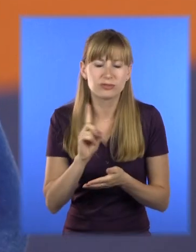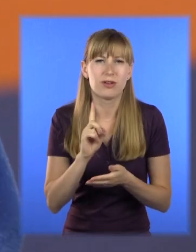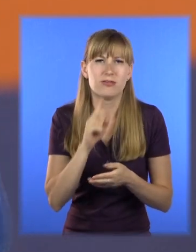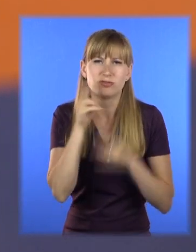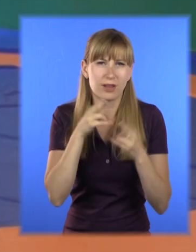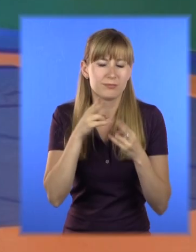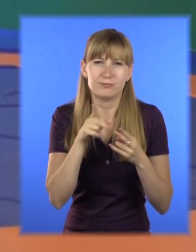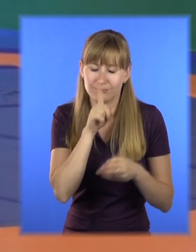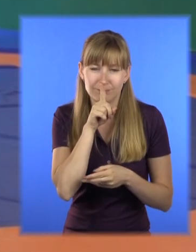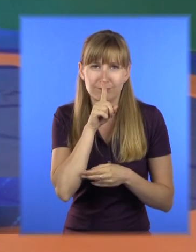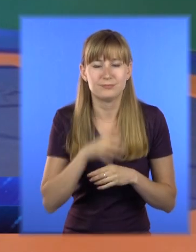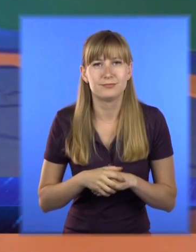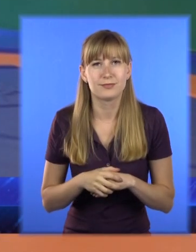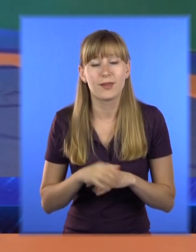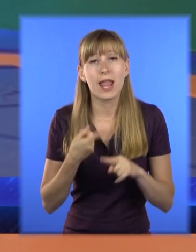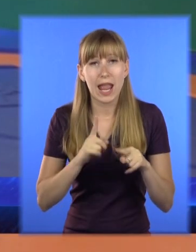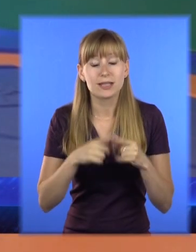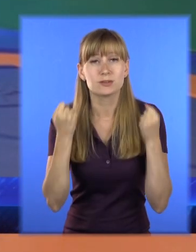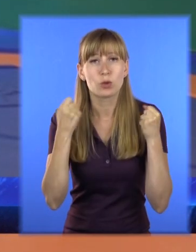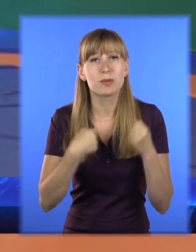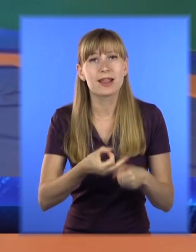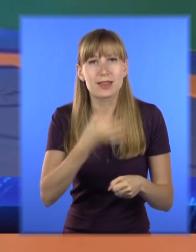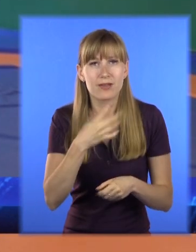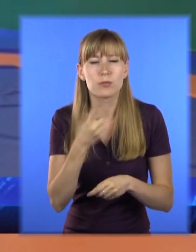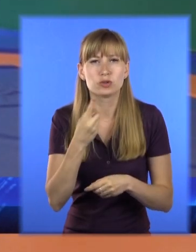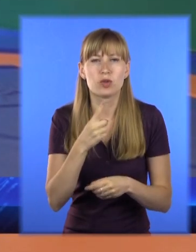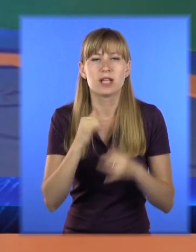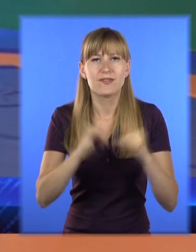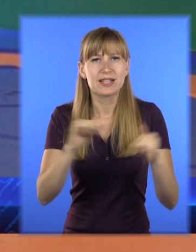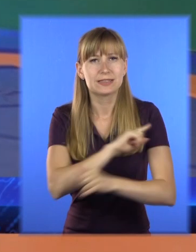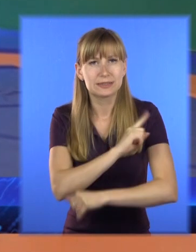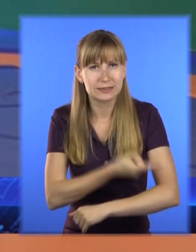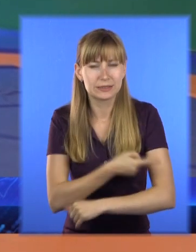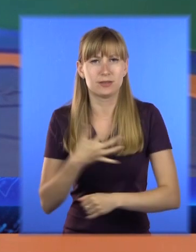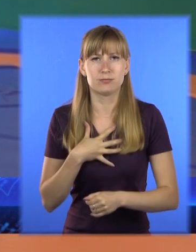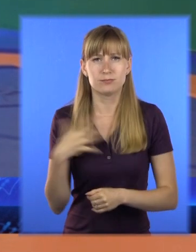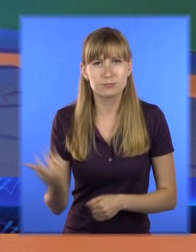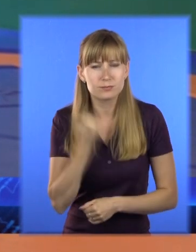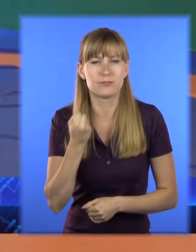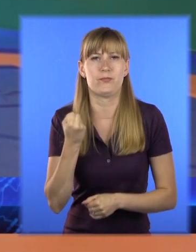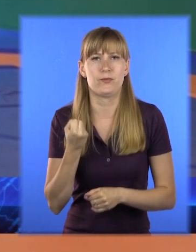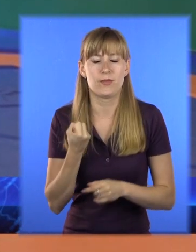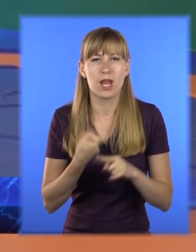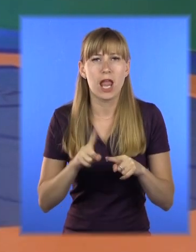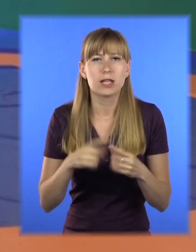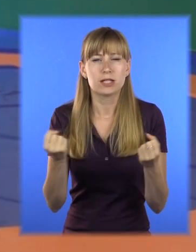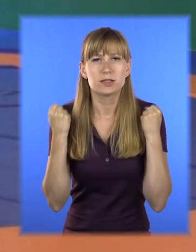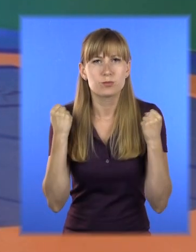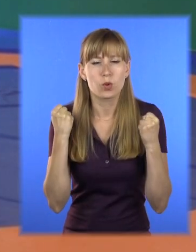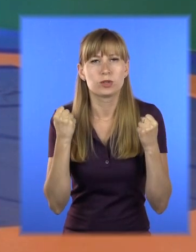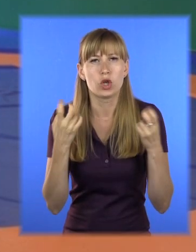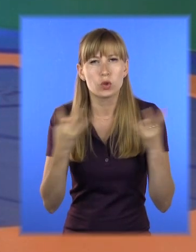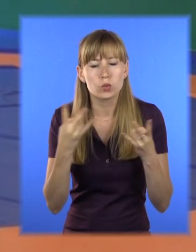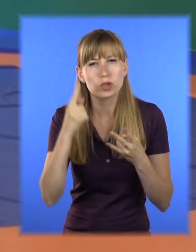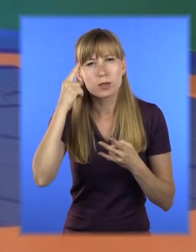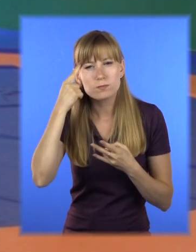якщо щось не виходить. Мені цей спорт дуже подобається, тому що в ньому розвивається сила, укріпляється дух. І цей спорт